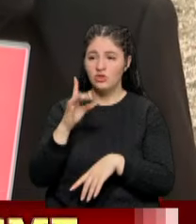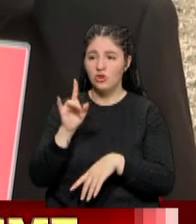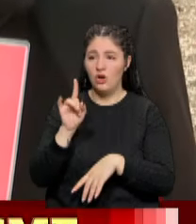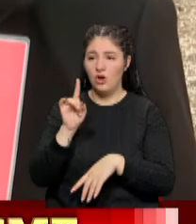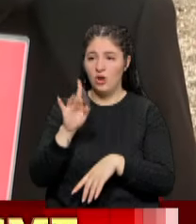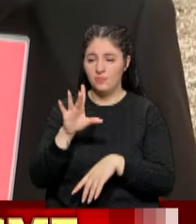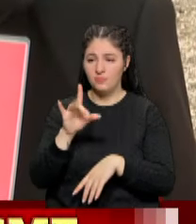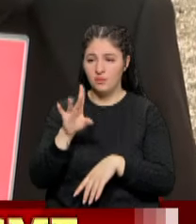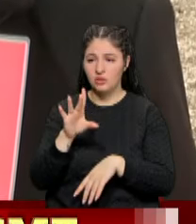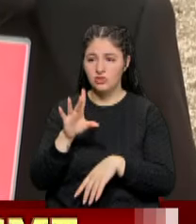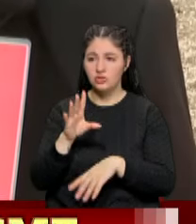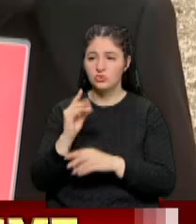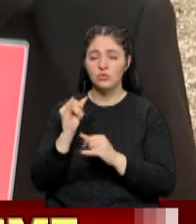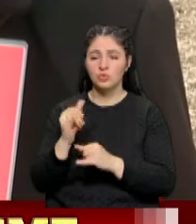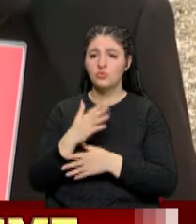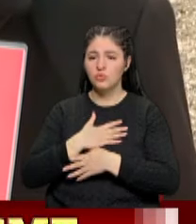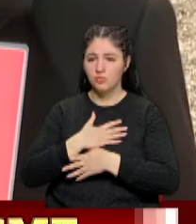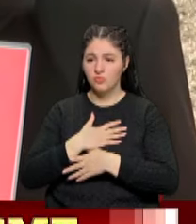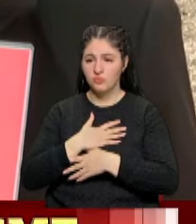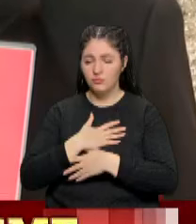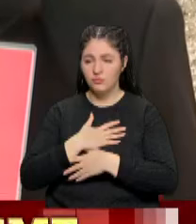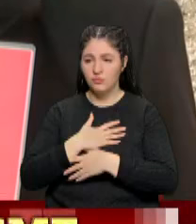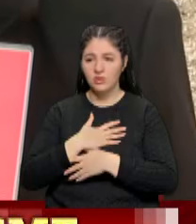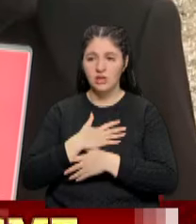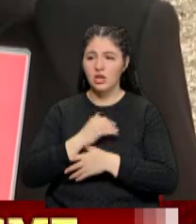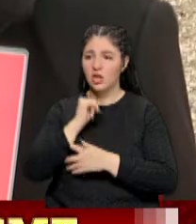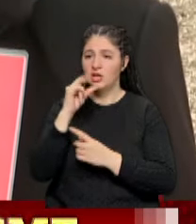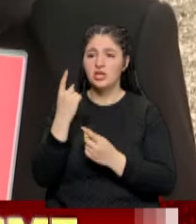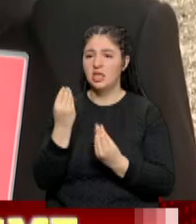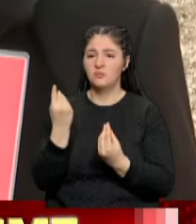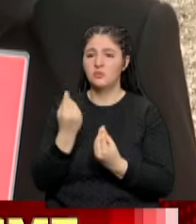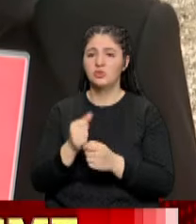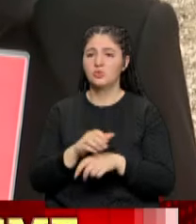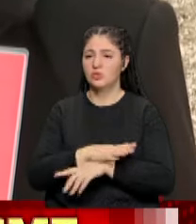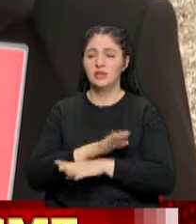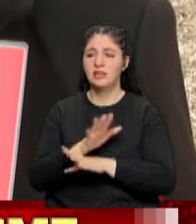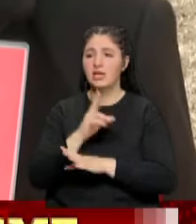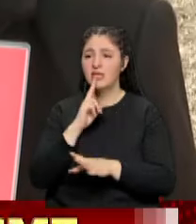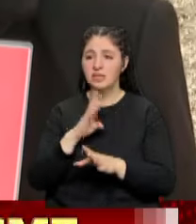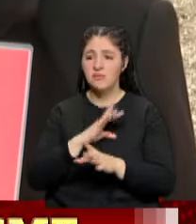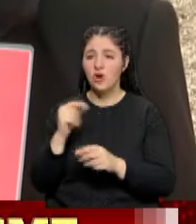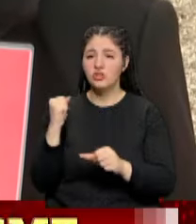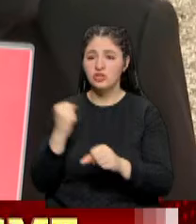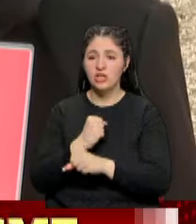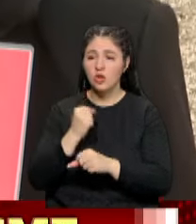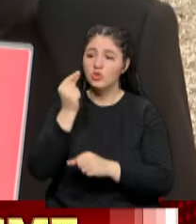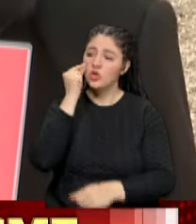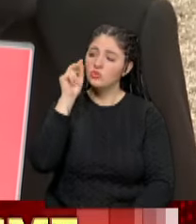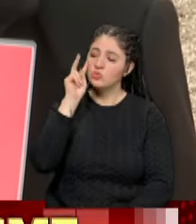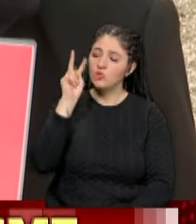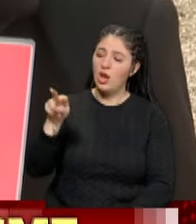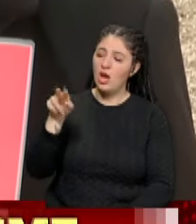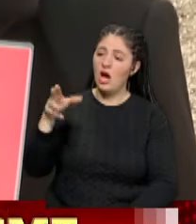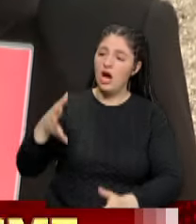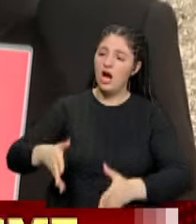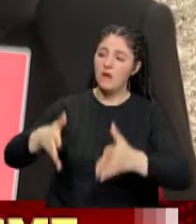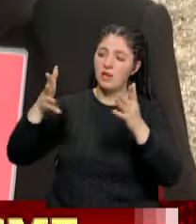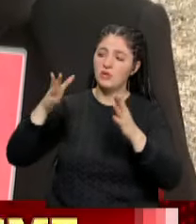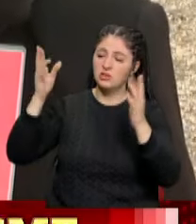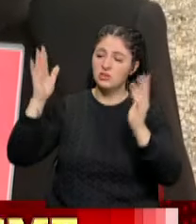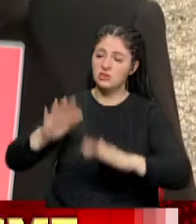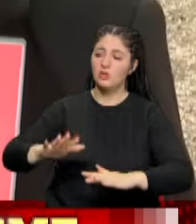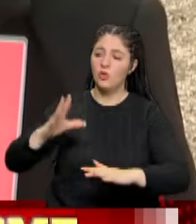4-15 çok kötü oldum. Hiç iyi bir duygu değildi yani. Kızımın o taşlar gözümün önünde